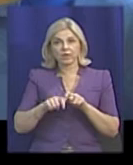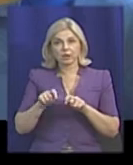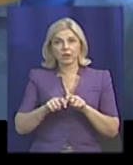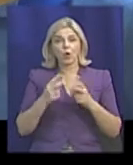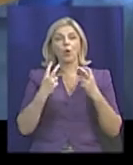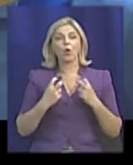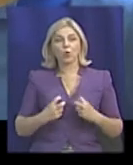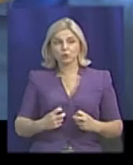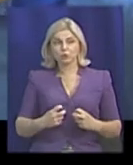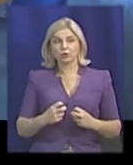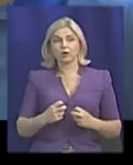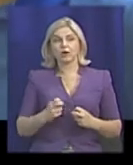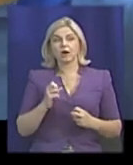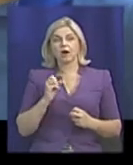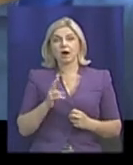обшуків, як у